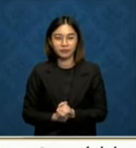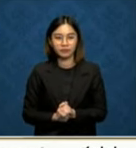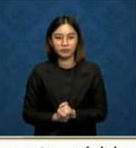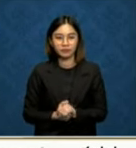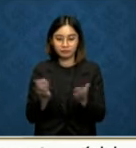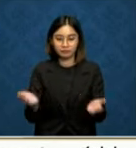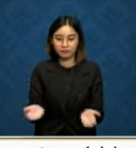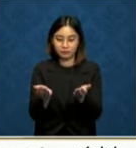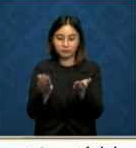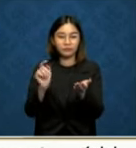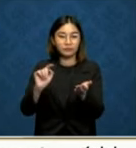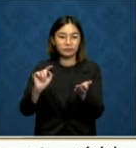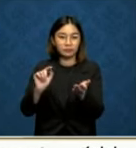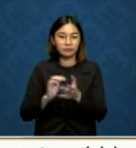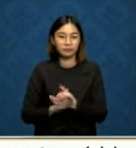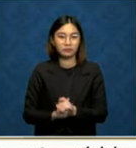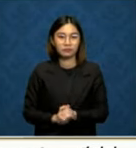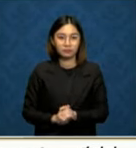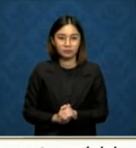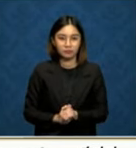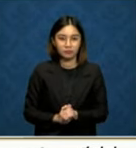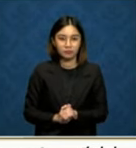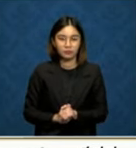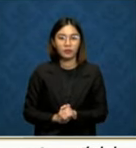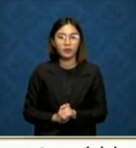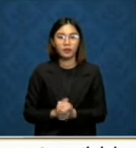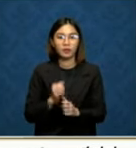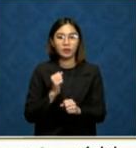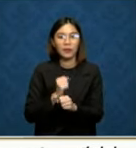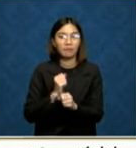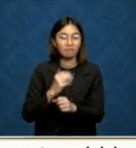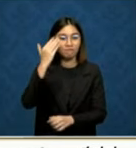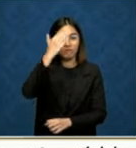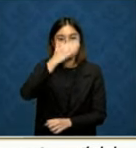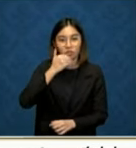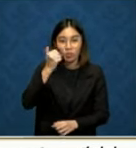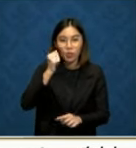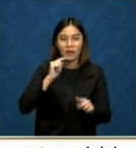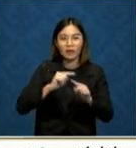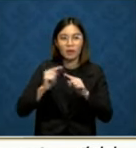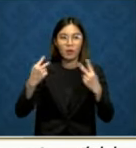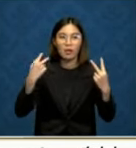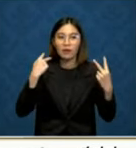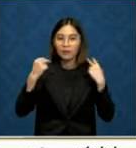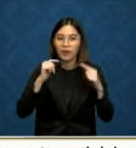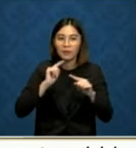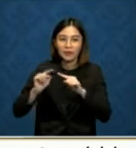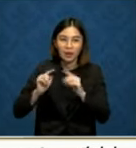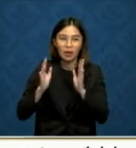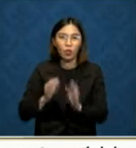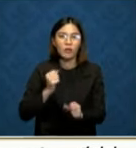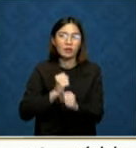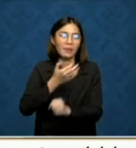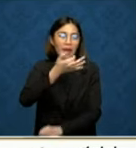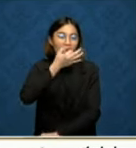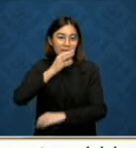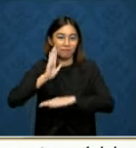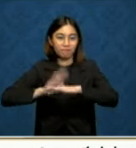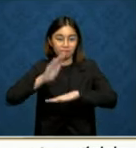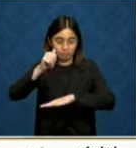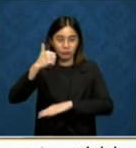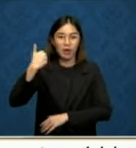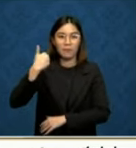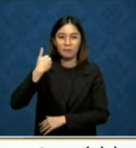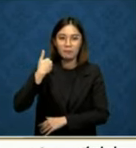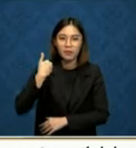เราก็สัสนุให้การทำเสิมสวยเนี่ย ต้องผ่าน randomizedือของผู้ประกอบวชชีพยอย่แ้จรง ไม่ใช